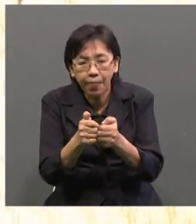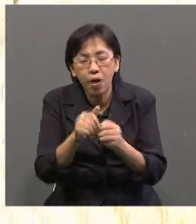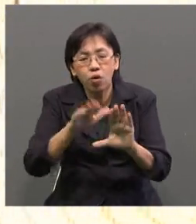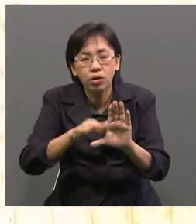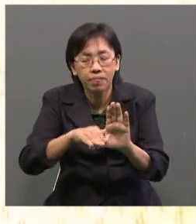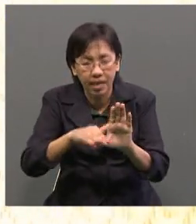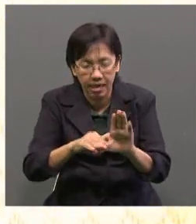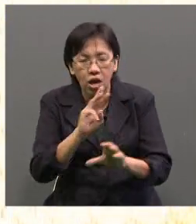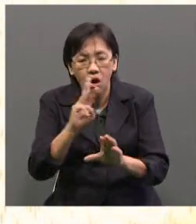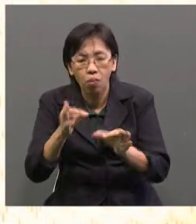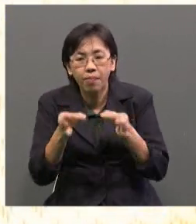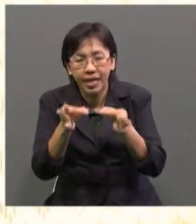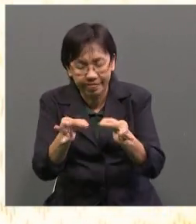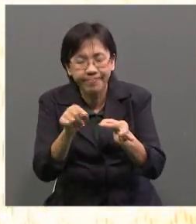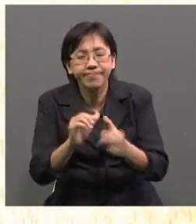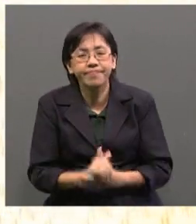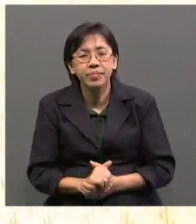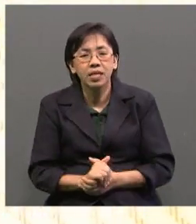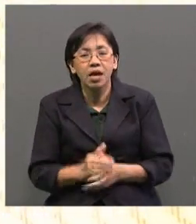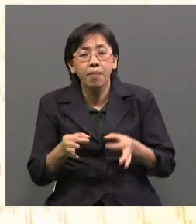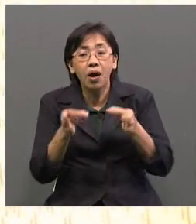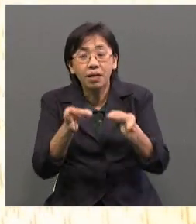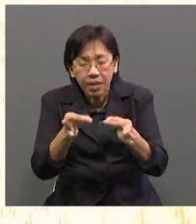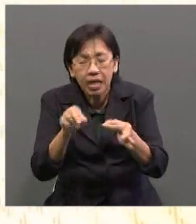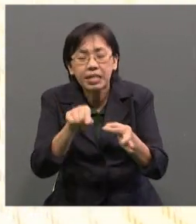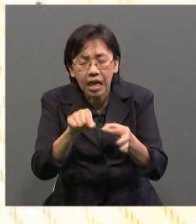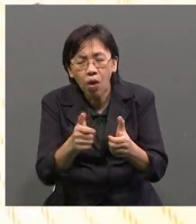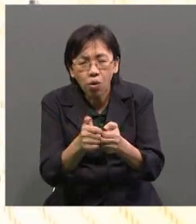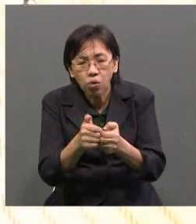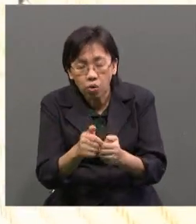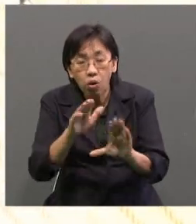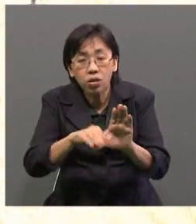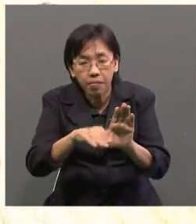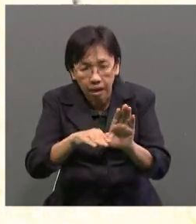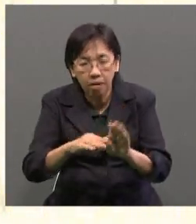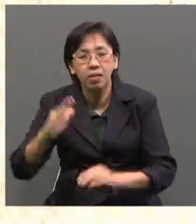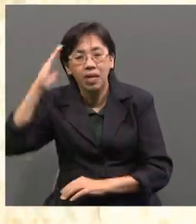องทุนเนี่ยเขาจะเช็คข้อมูลแล้วก็จะเอาเครื่องบินไปรับโดยกองทัพอากาศ